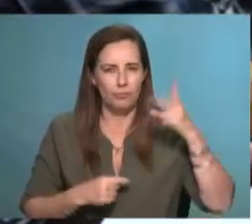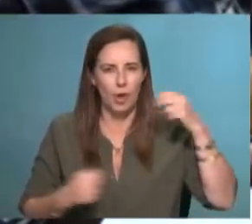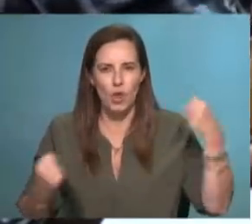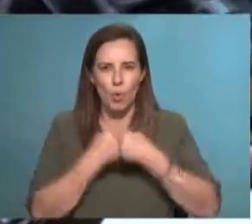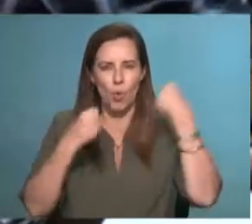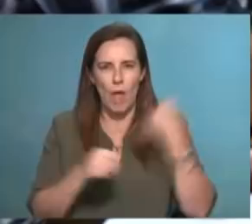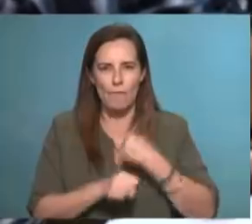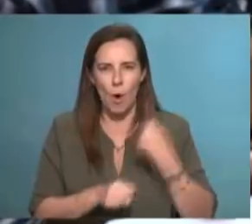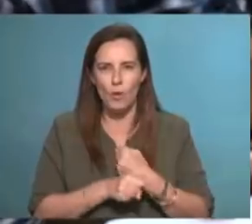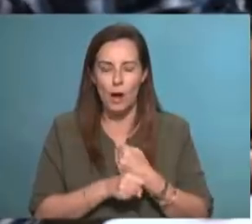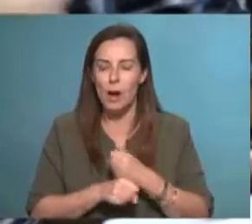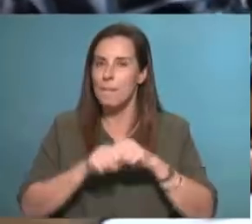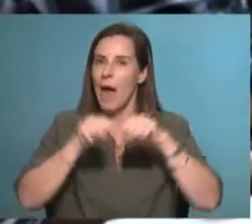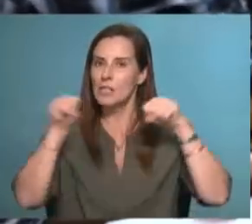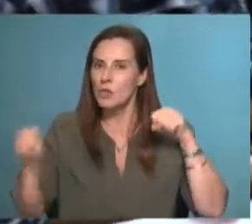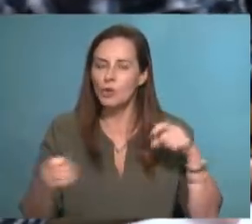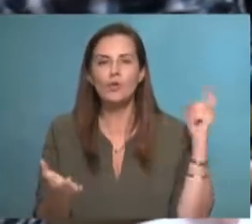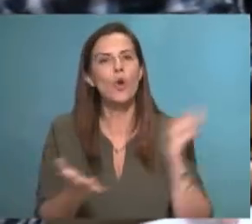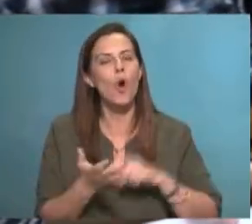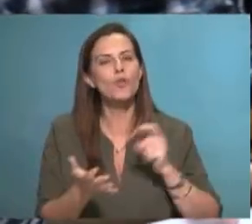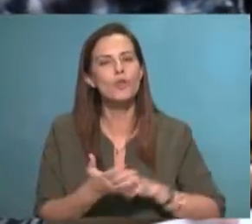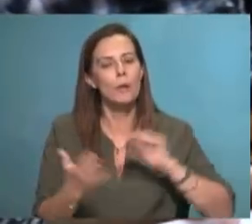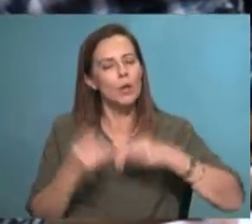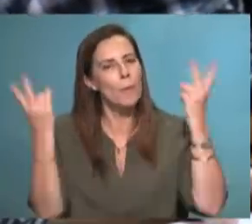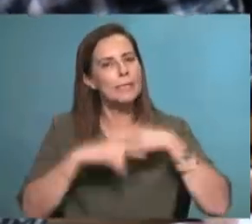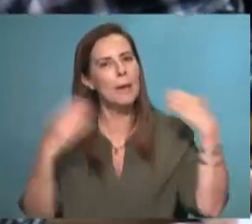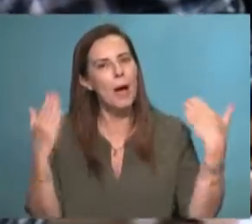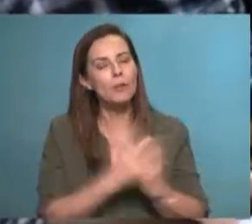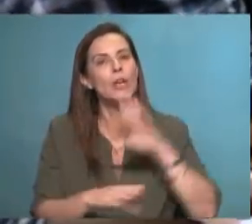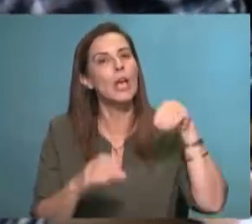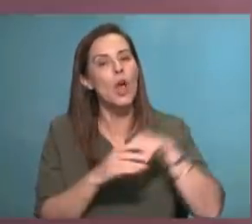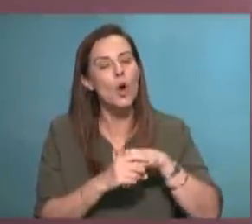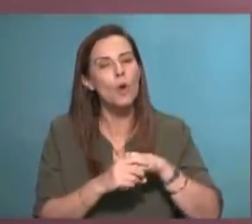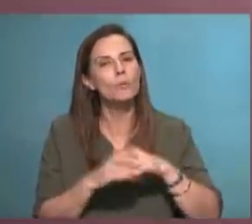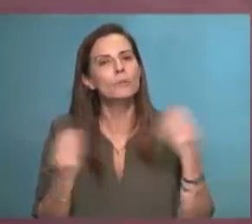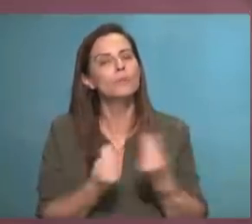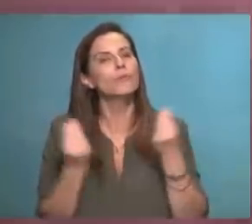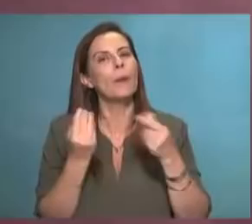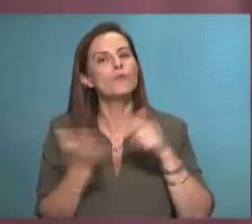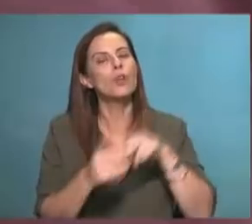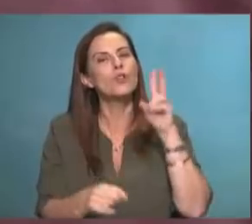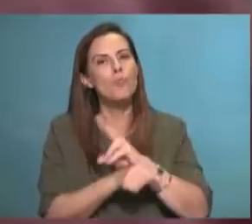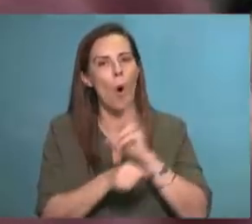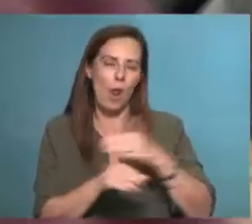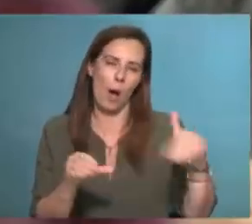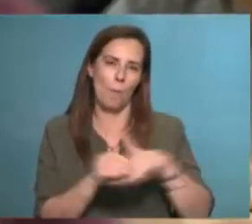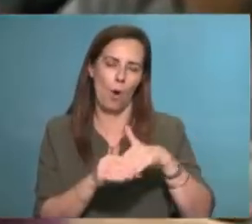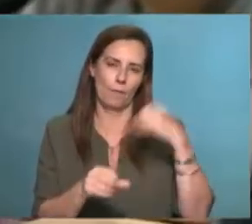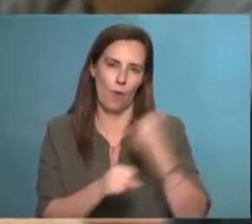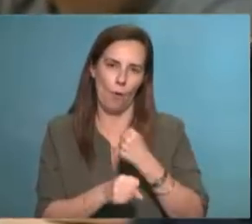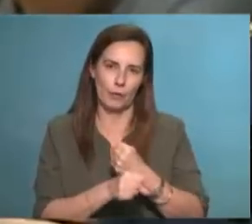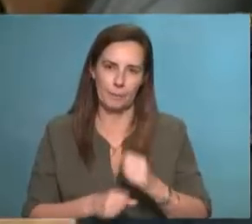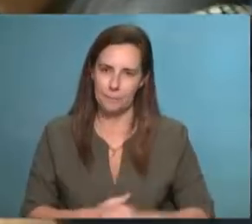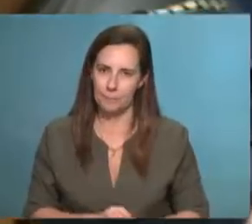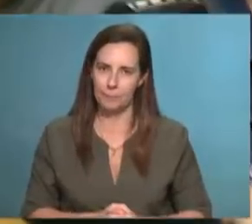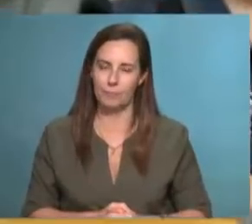העבודה. בהסתדרות דורשים היום לחתום על הסכם חדש שיכלול שורה של אמצעים לשמירה והגנה על עובדים בסביבה